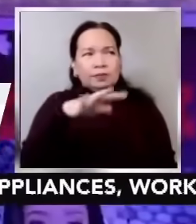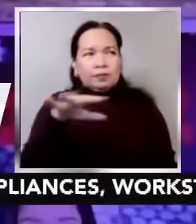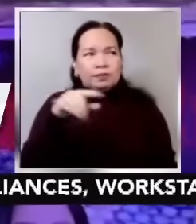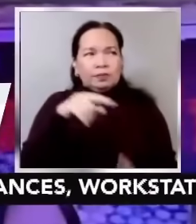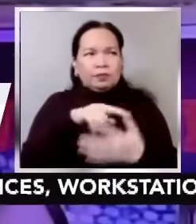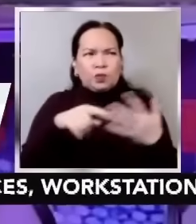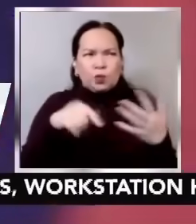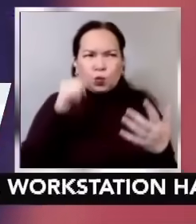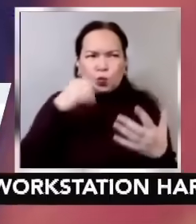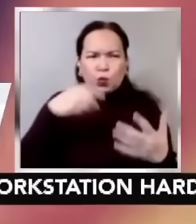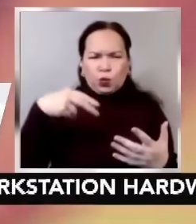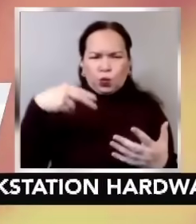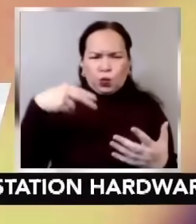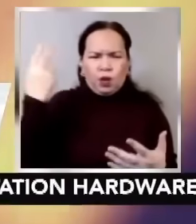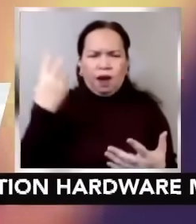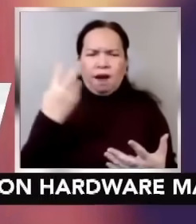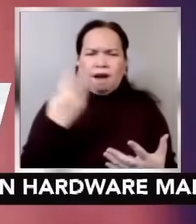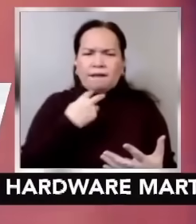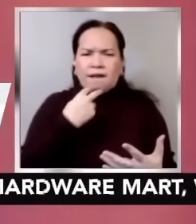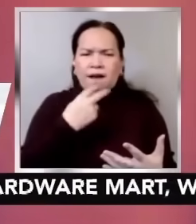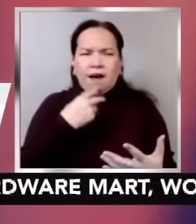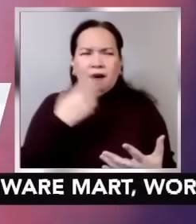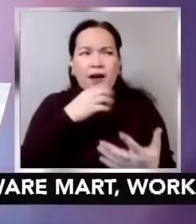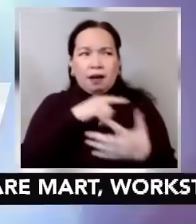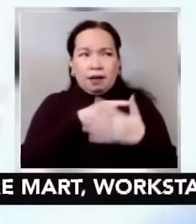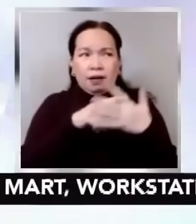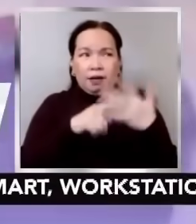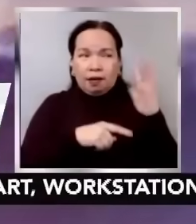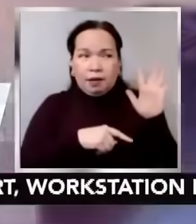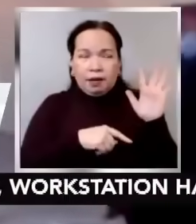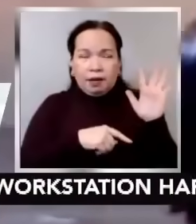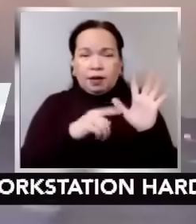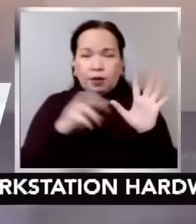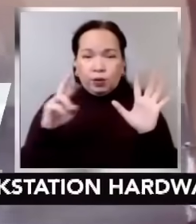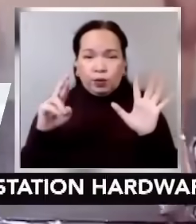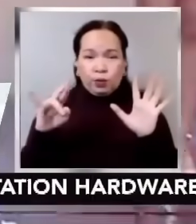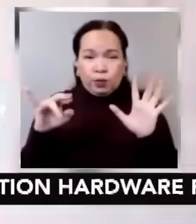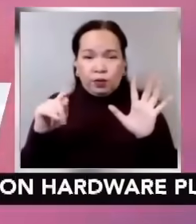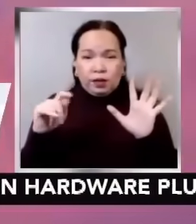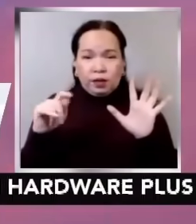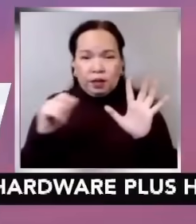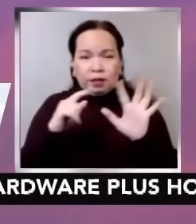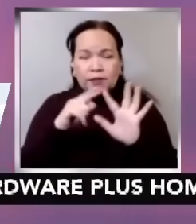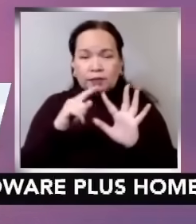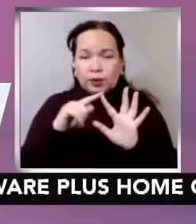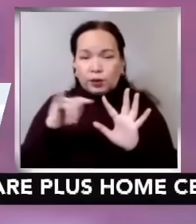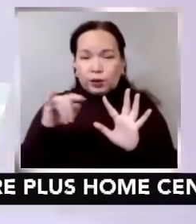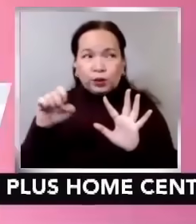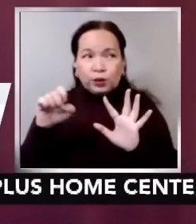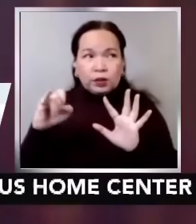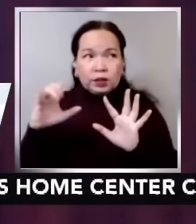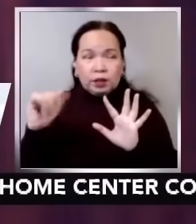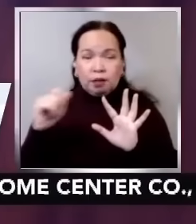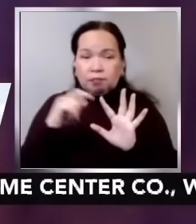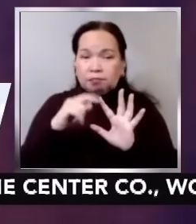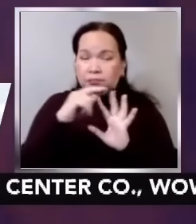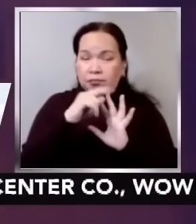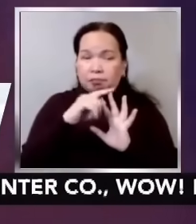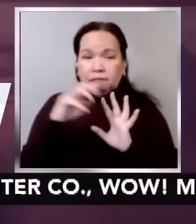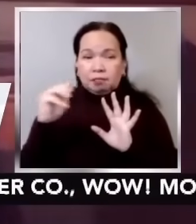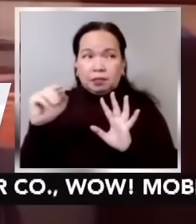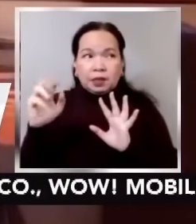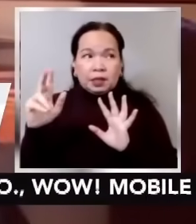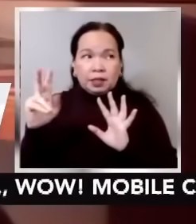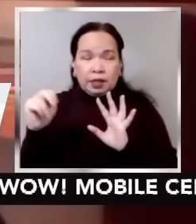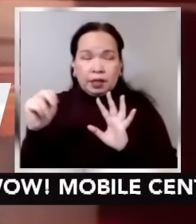segment na Queendom na kinabibilangan ni Narita Daniela, Jessica Villarubin, Marian Osabel, Hannah